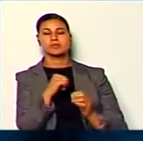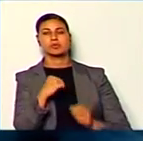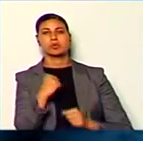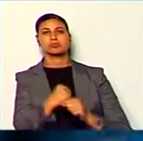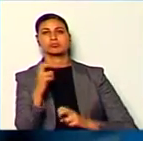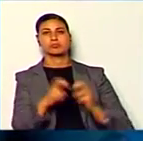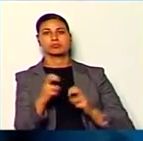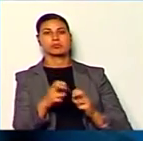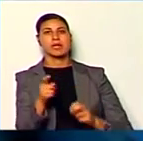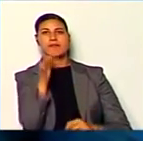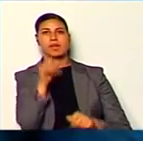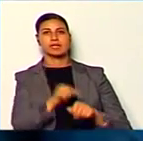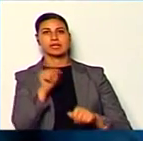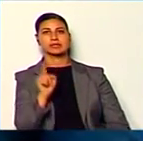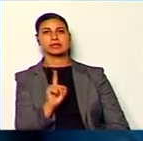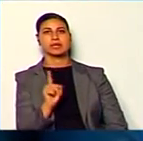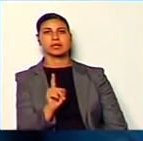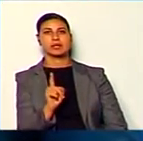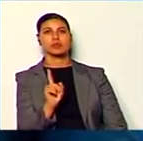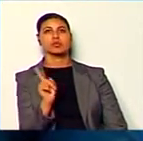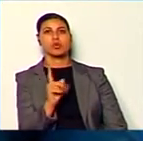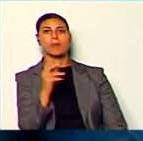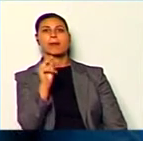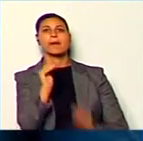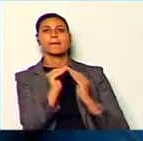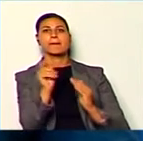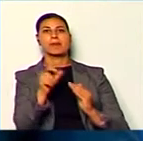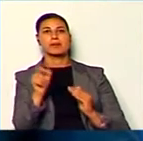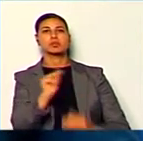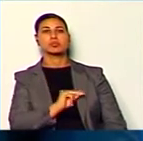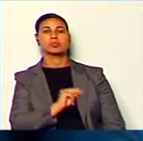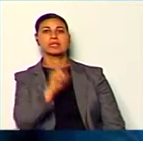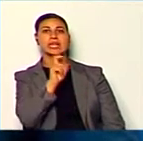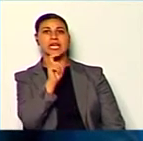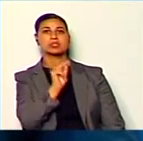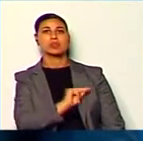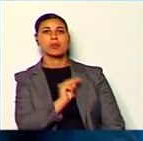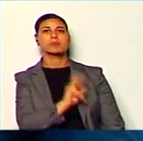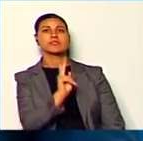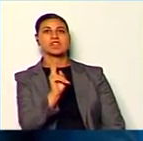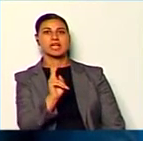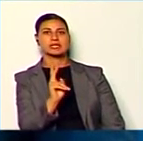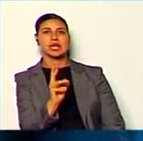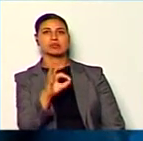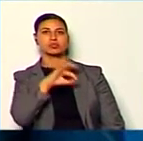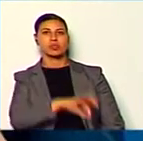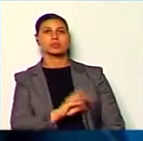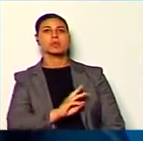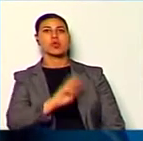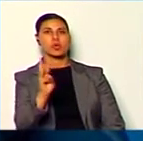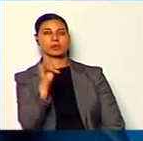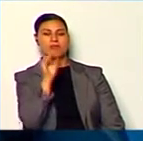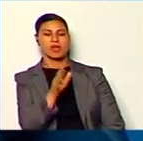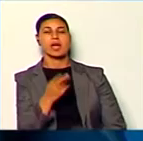რადგან არ იყოს იმის განცდა, რომ ფერმერი შრომობს, გლეხი შრომობს და ვიღაცა ამ შრომაზე შოულობს მილიონებს. ამიტომ